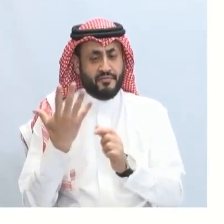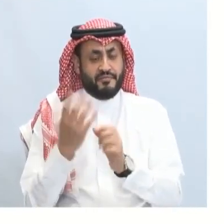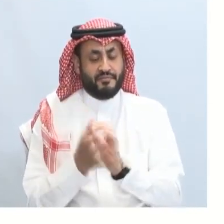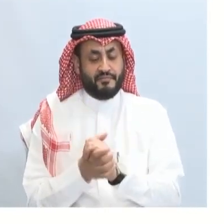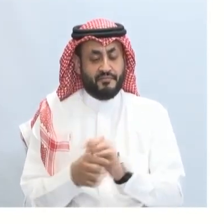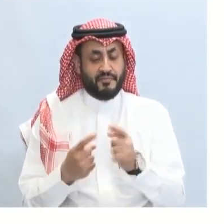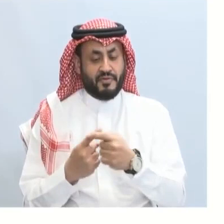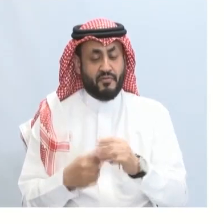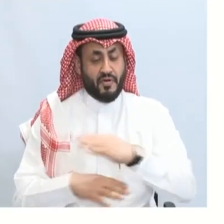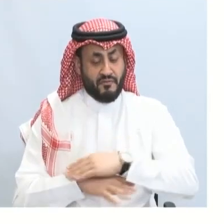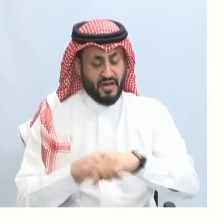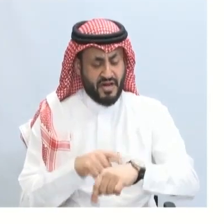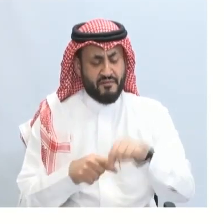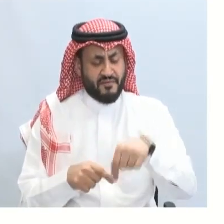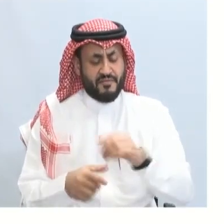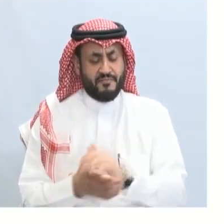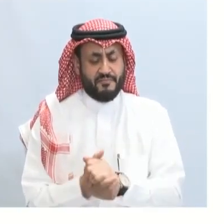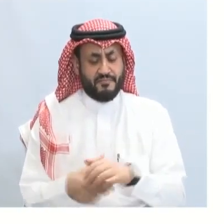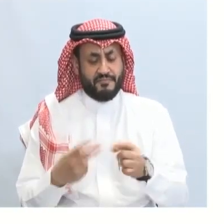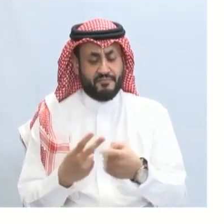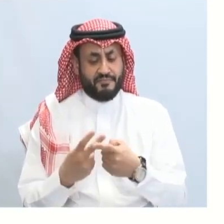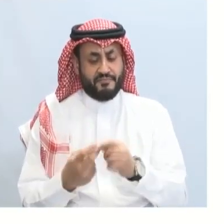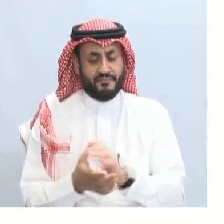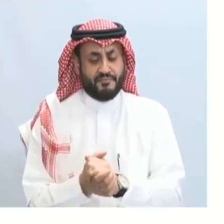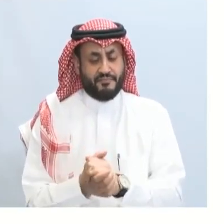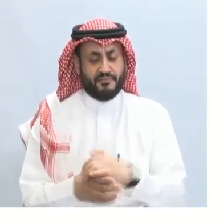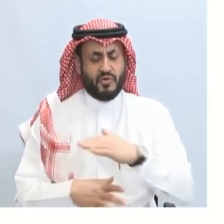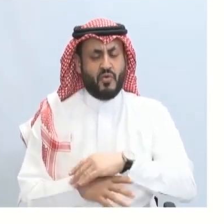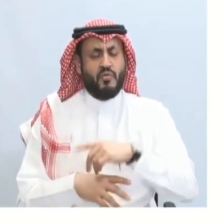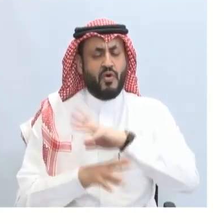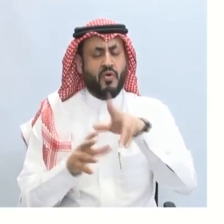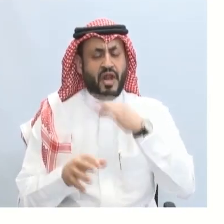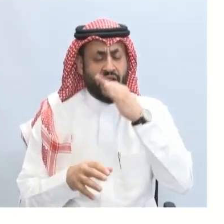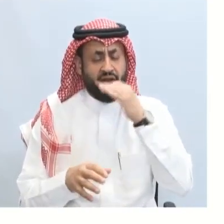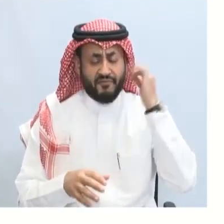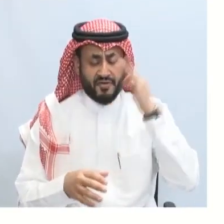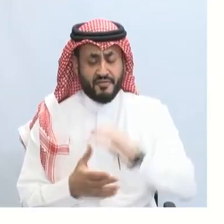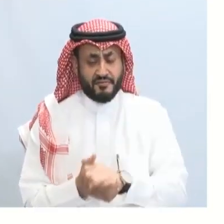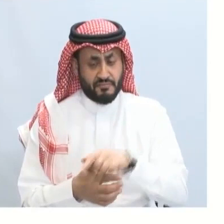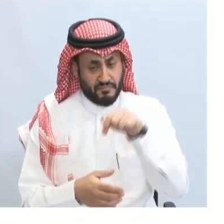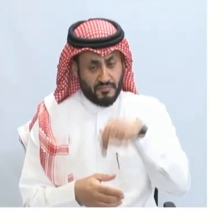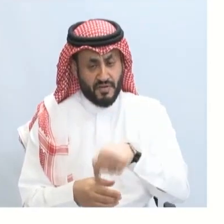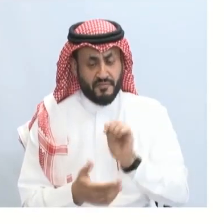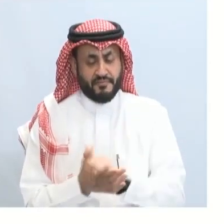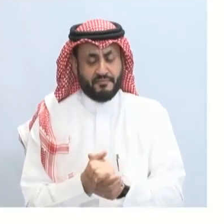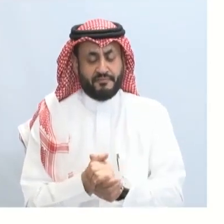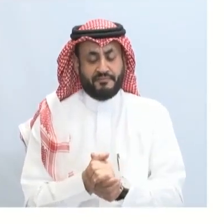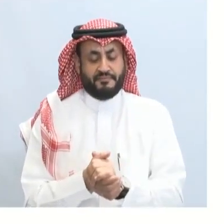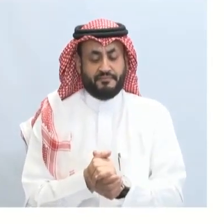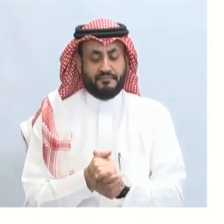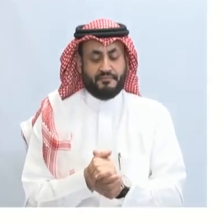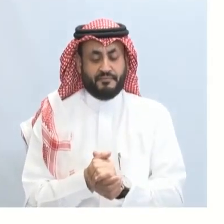اعمالي في وقتها وواجباتي ثانيا ان التزم بكل ما يصدر عني من اقوال